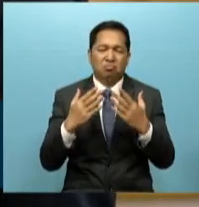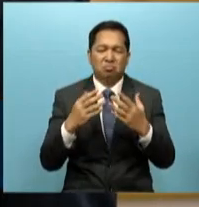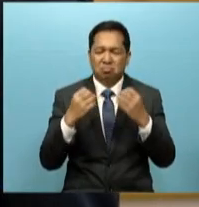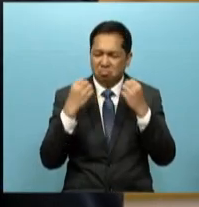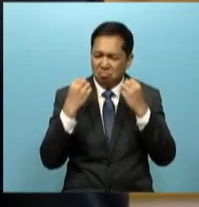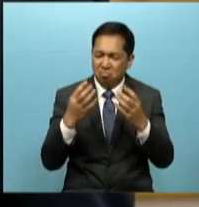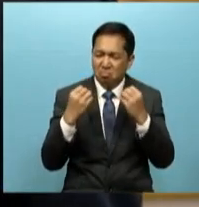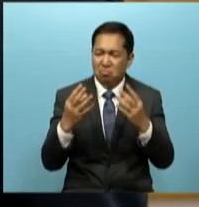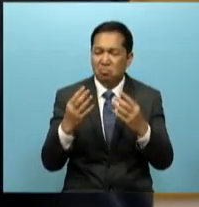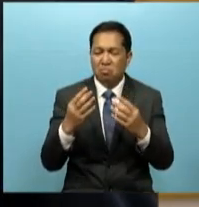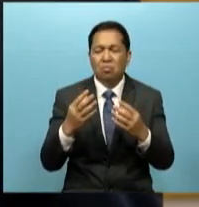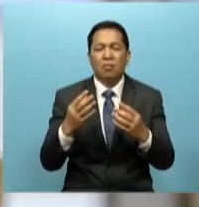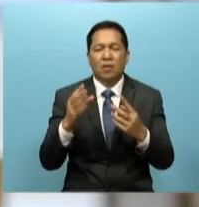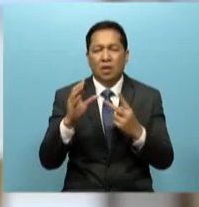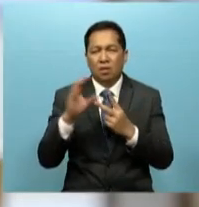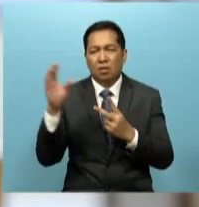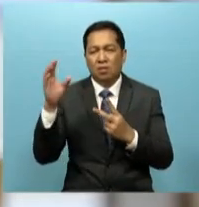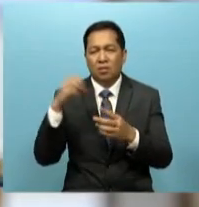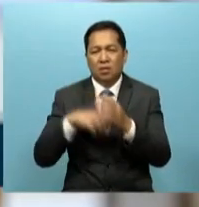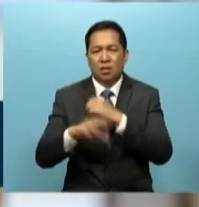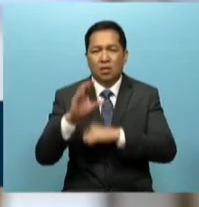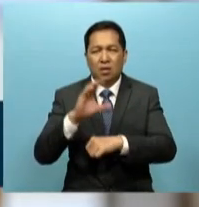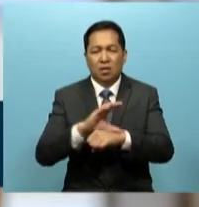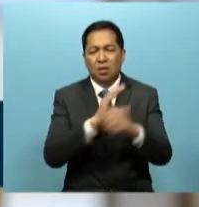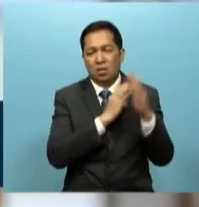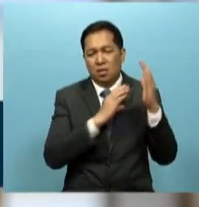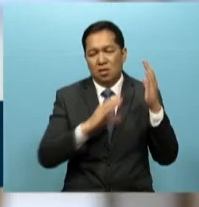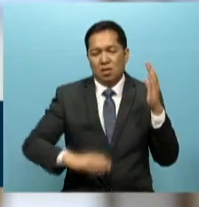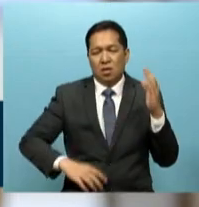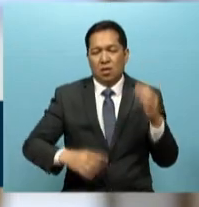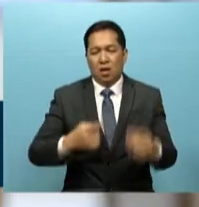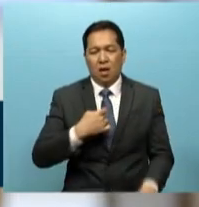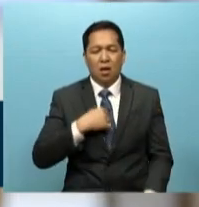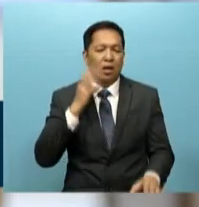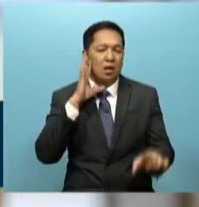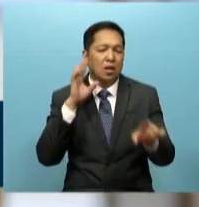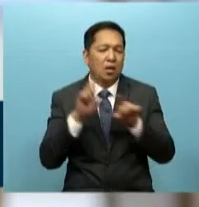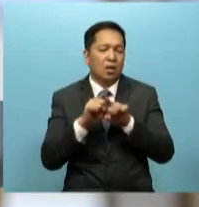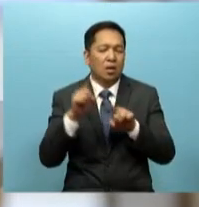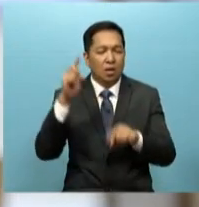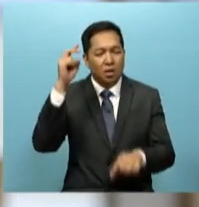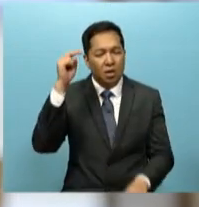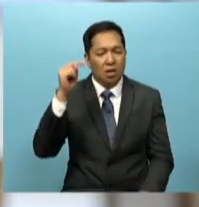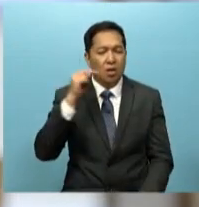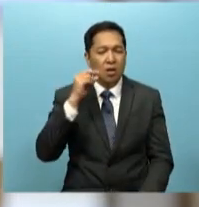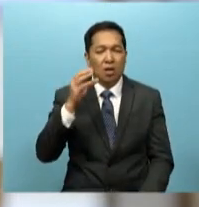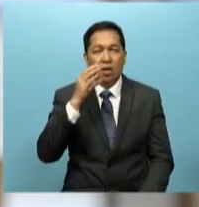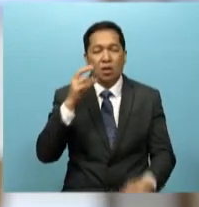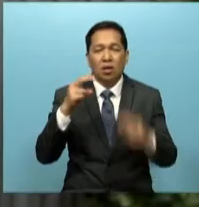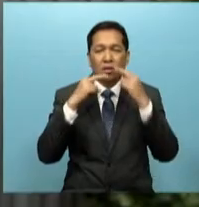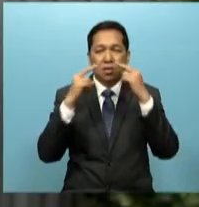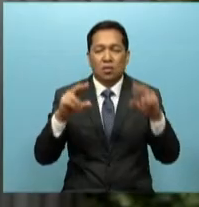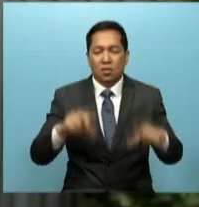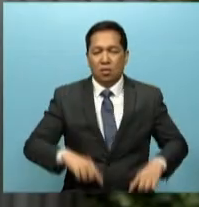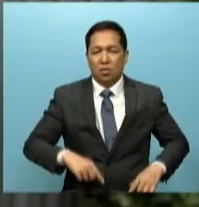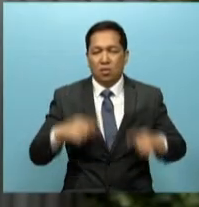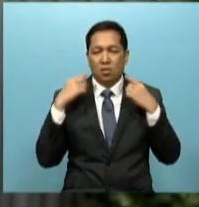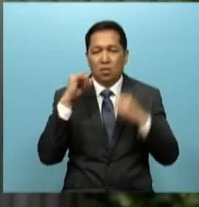at maglingkod sa ating Panginoong Diyos. From Rome, Italy, I'm Sister Nicole Constantino for the Iglesia Ni Cristo News Network.